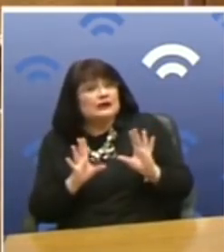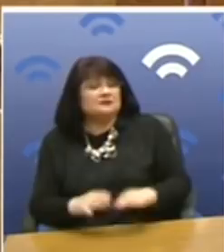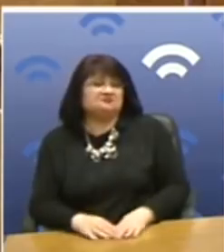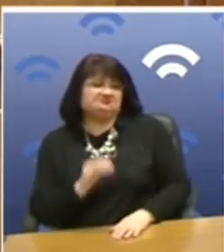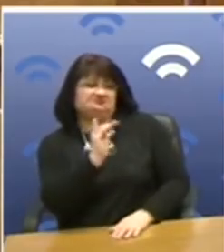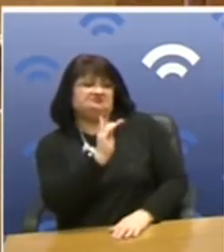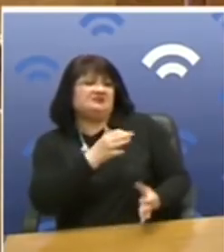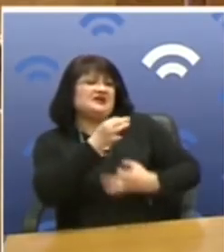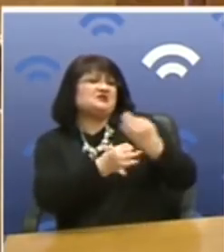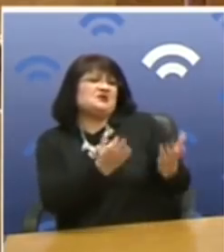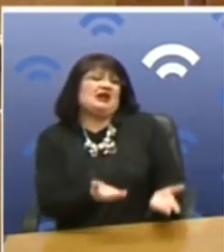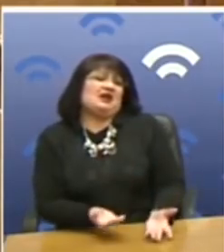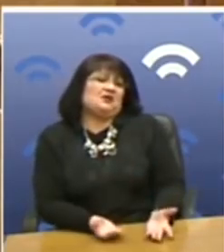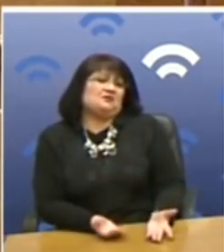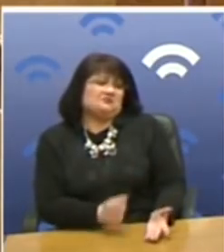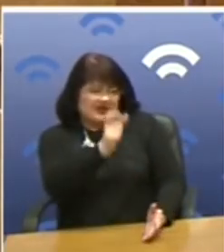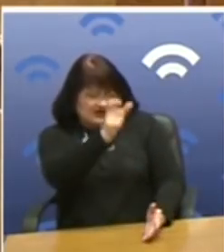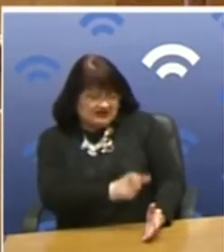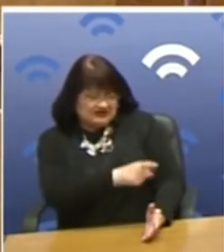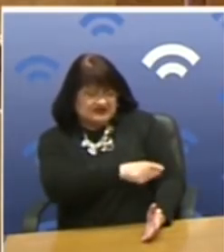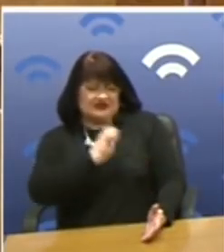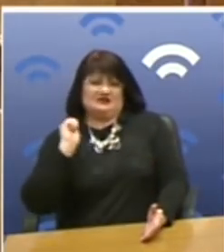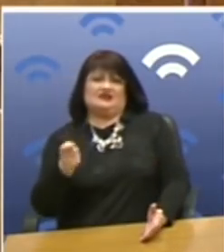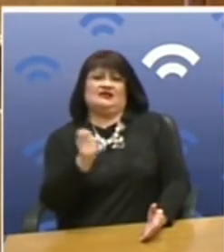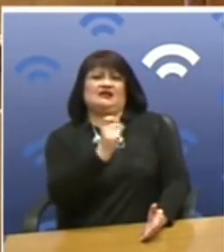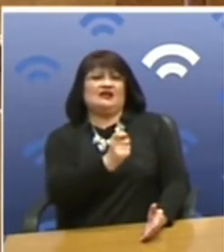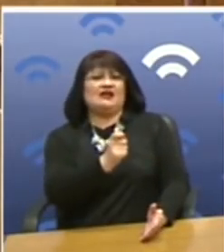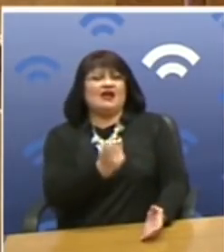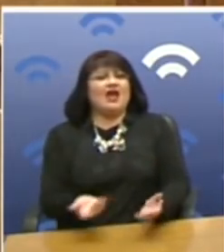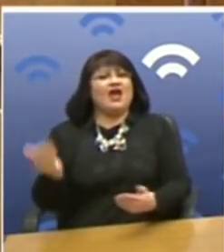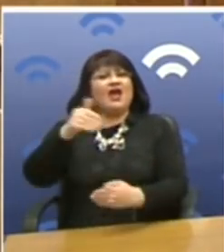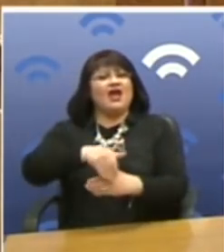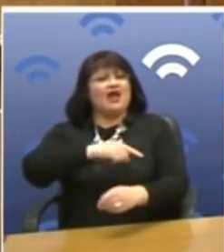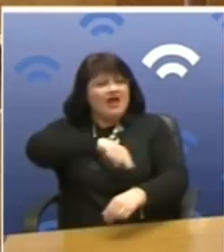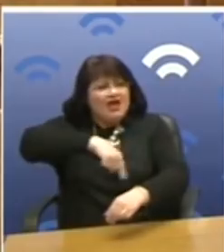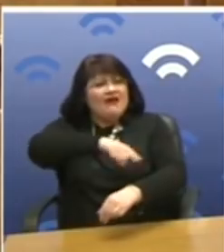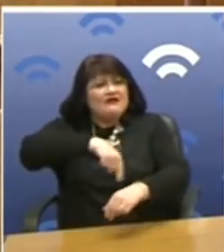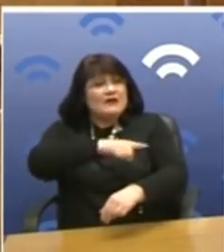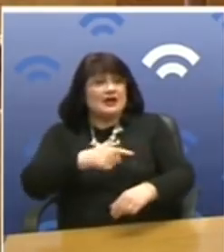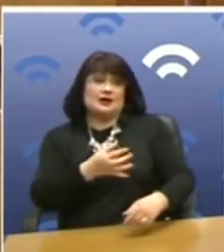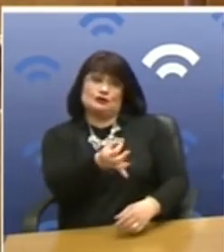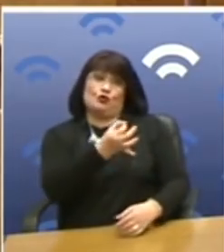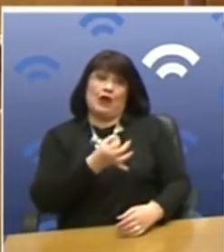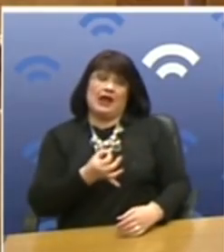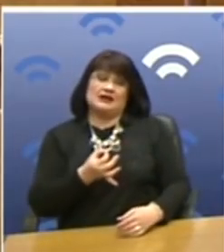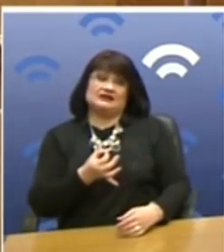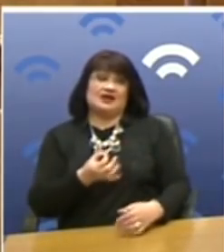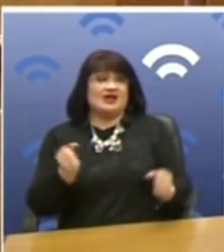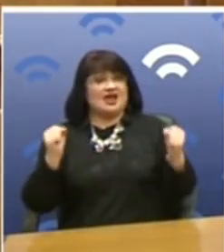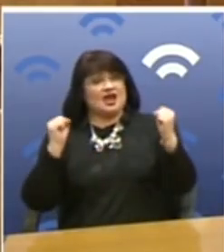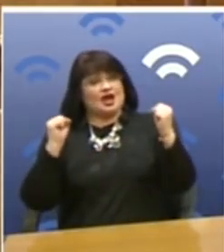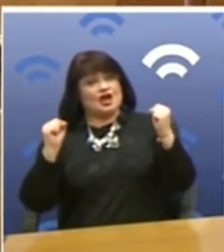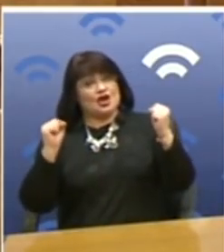λέμε? Εδώ εσείς δεν πληρώνετε τις εφημερίες στους κατά τα άλλα, με δικά σας λόγια,